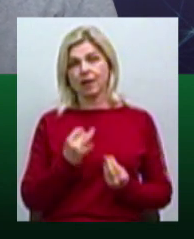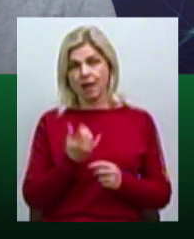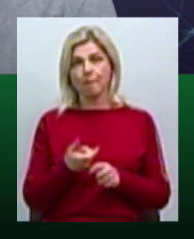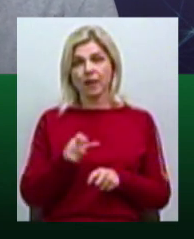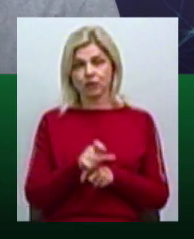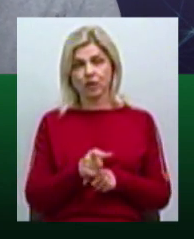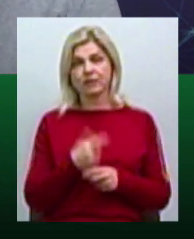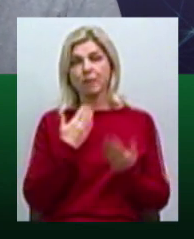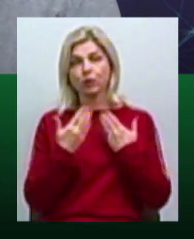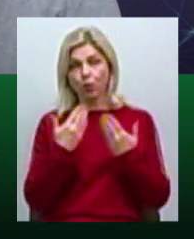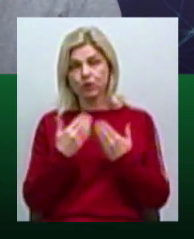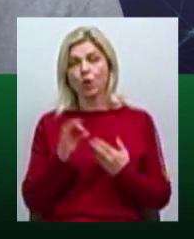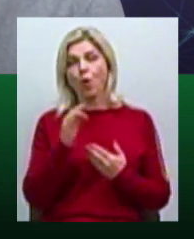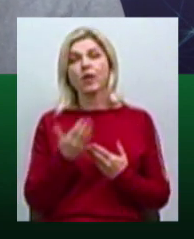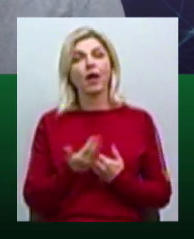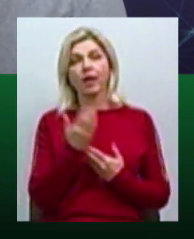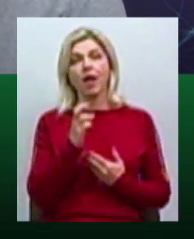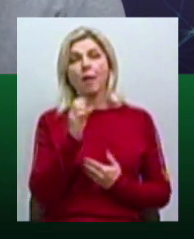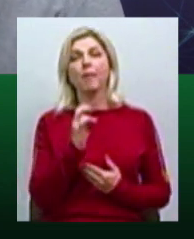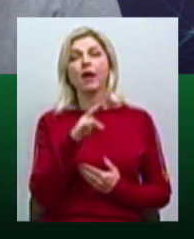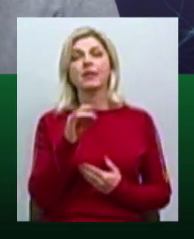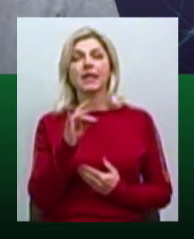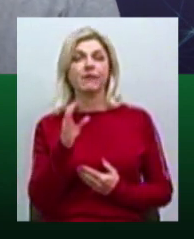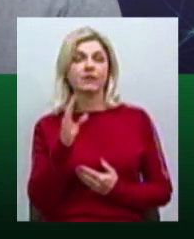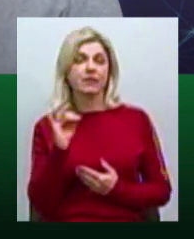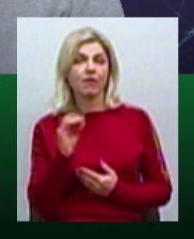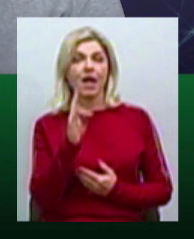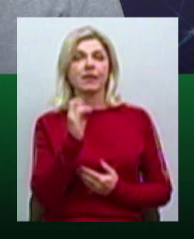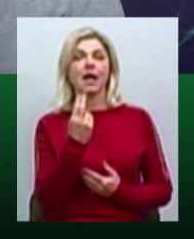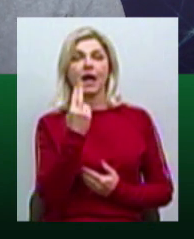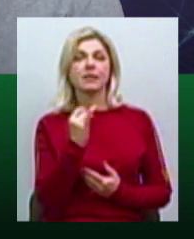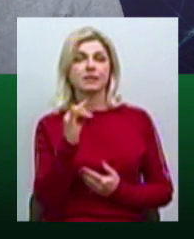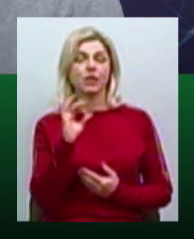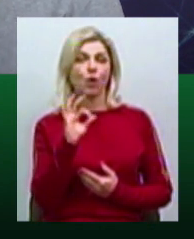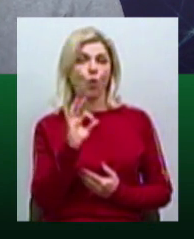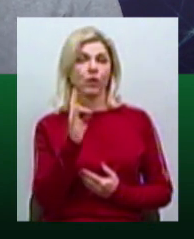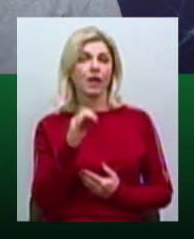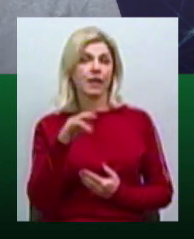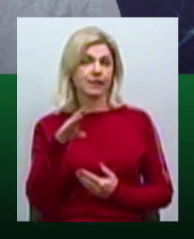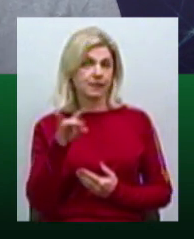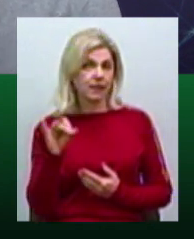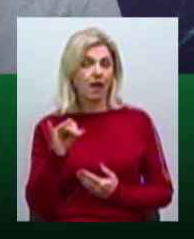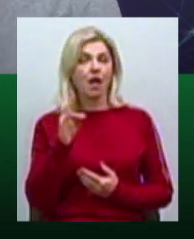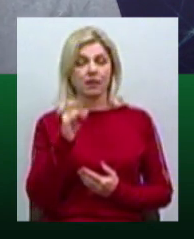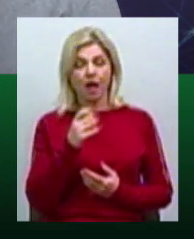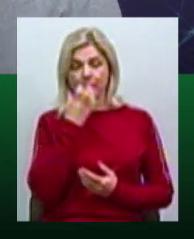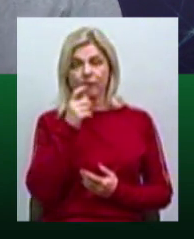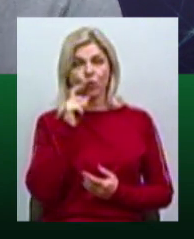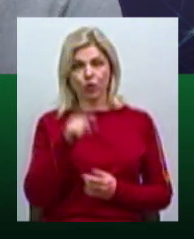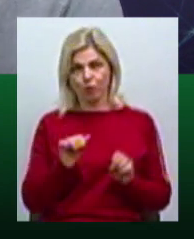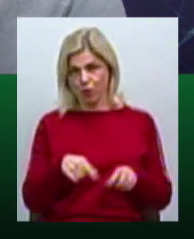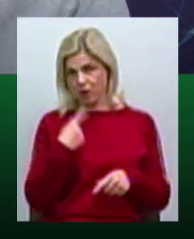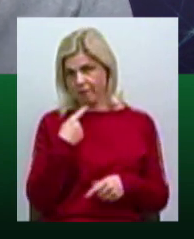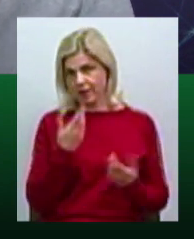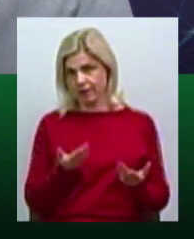спілкуються. То про яких бандерівців і націоналістів, ну, принаймні, на півдні України можна говорити? Люди вийшли